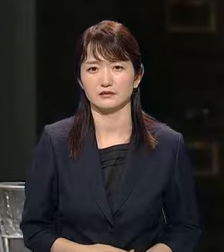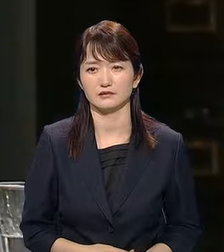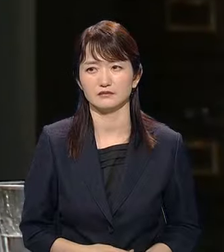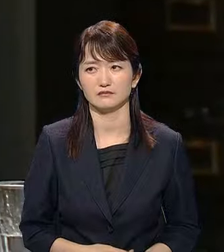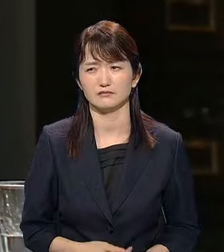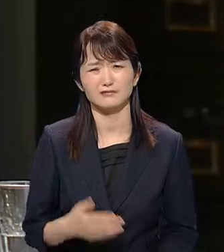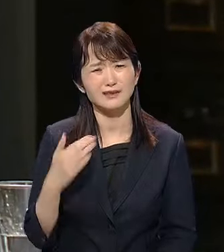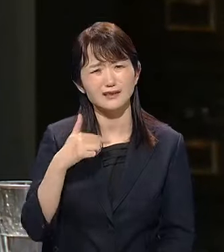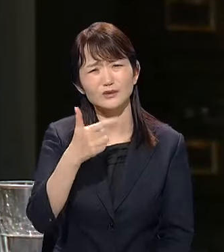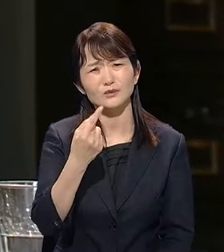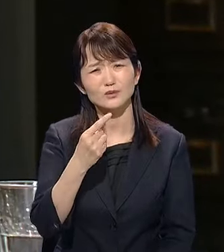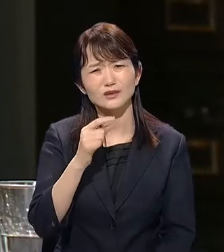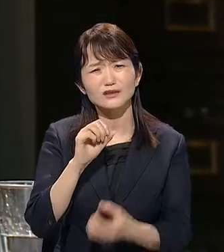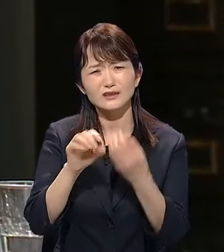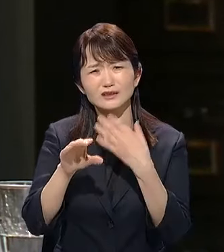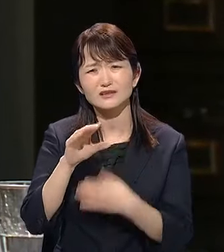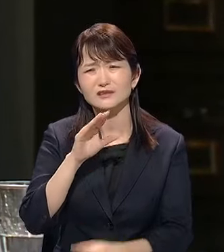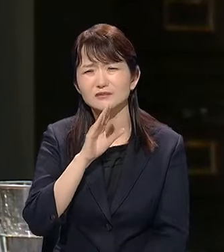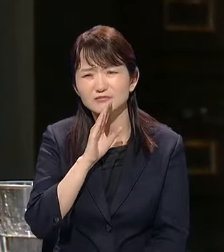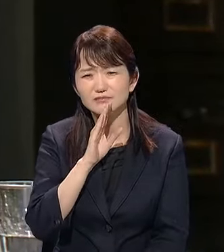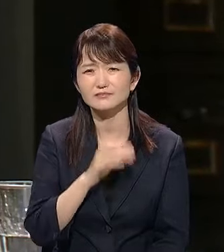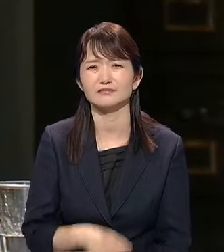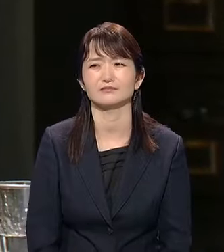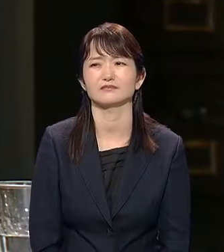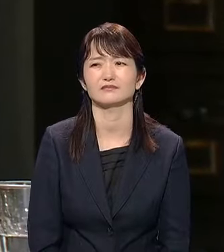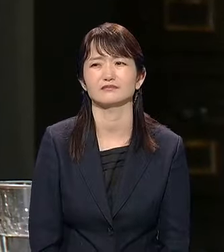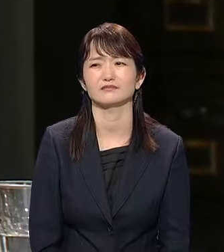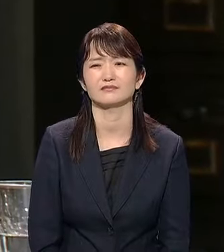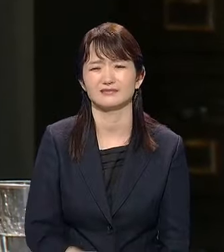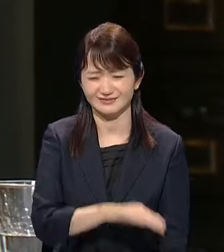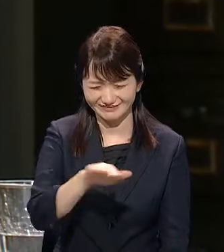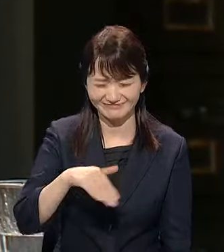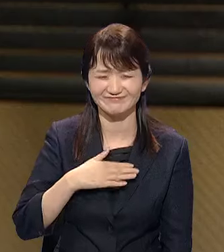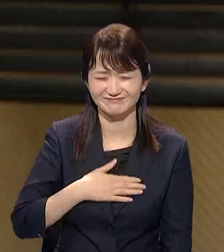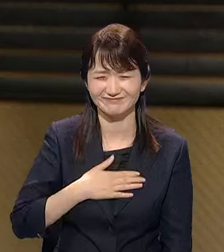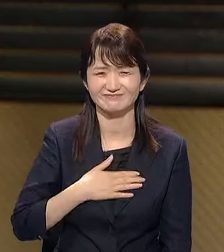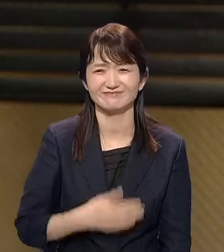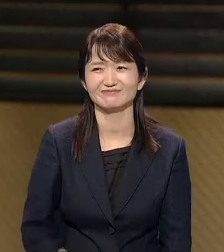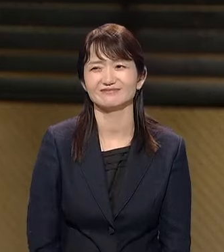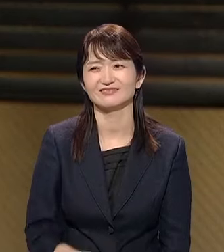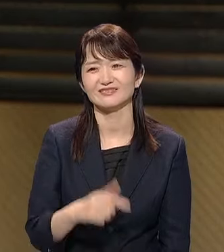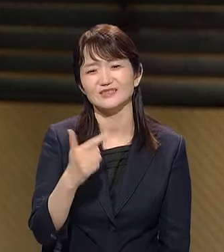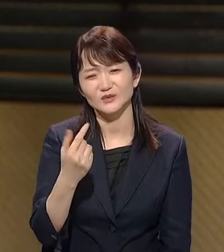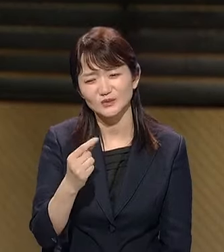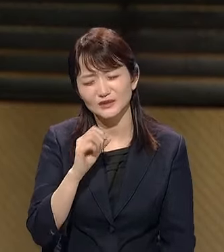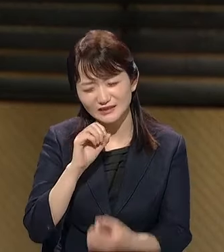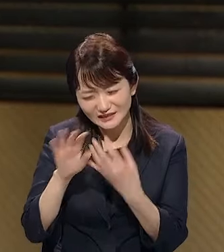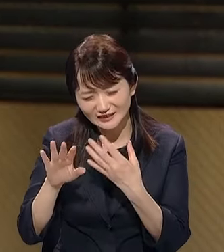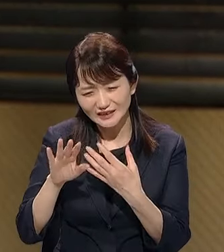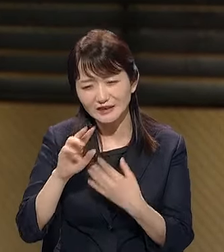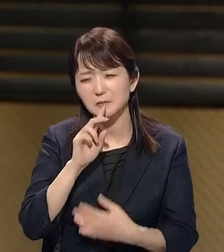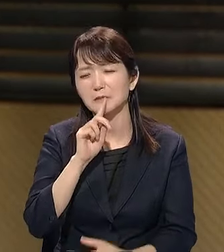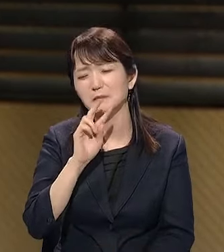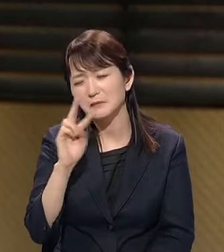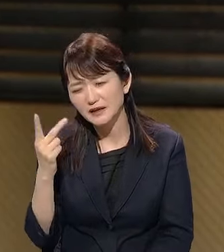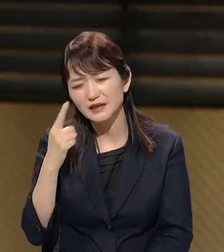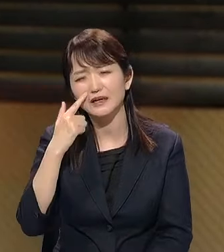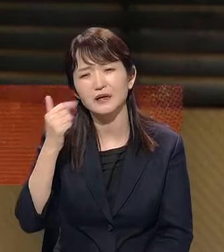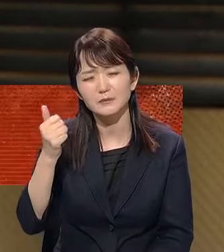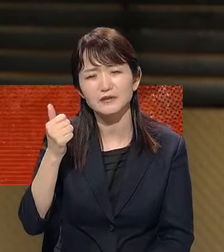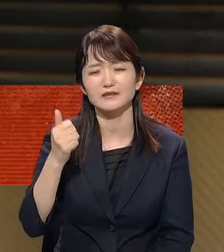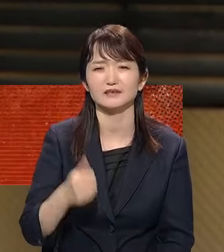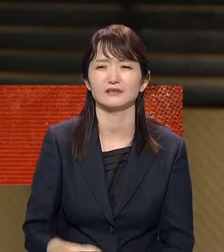아까 노라고 했잖아. 예, 아유, 다 알겠어요. 노라 했다가 아버지라 했다가 와타리